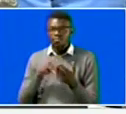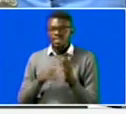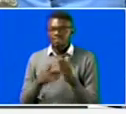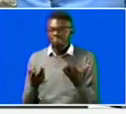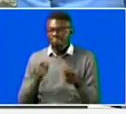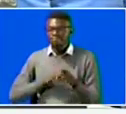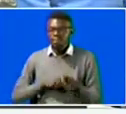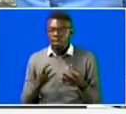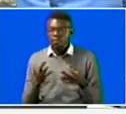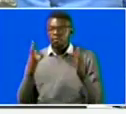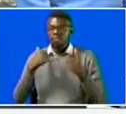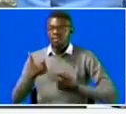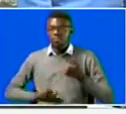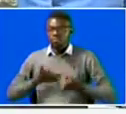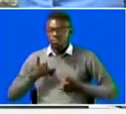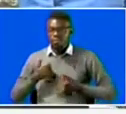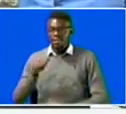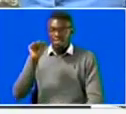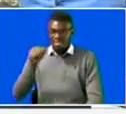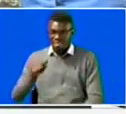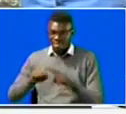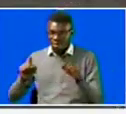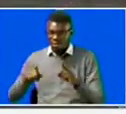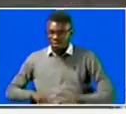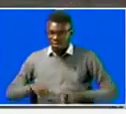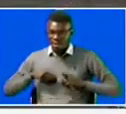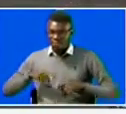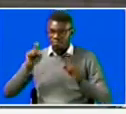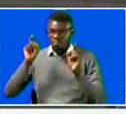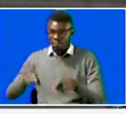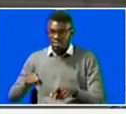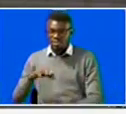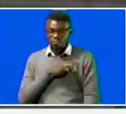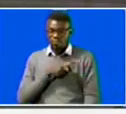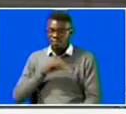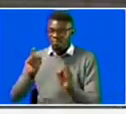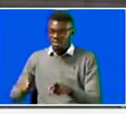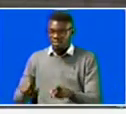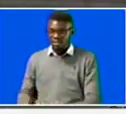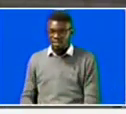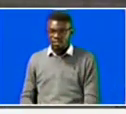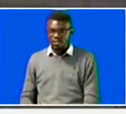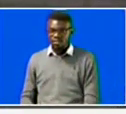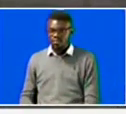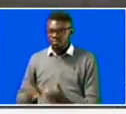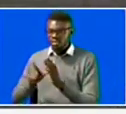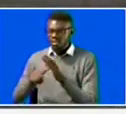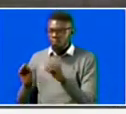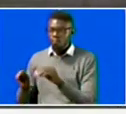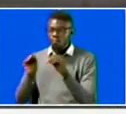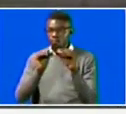but pia anafaa kukulipa bills na pia ku earn a living, at least. Unaona? So, ilibidi tutoke